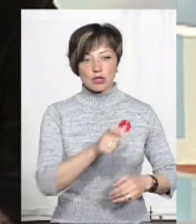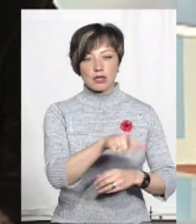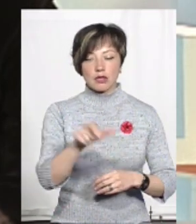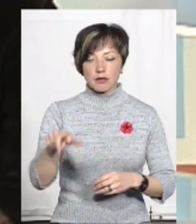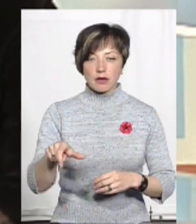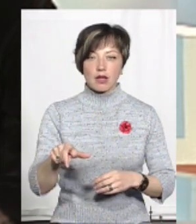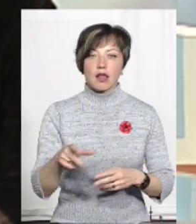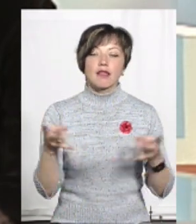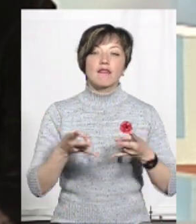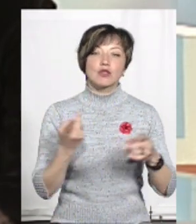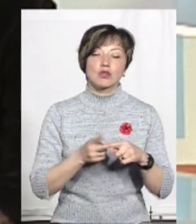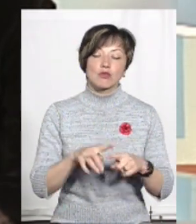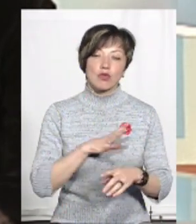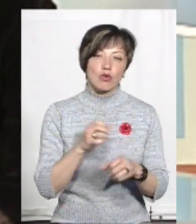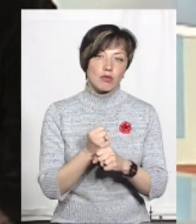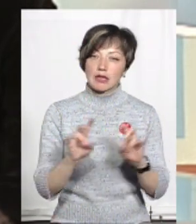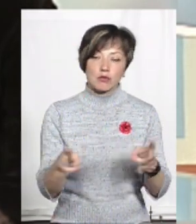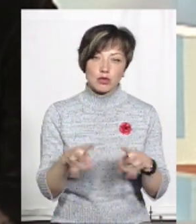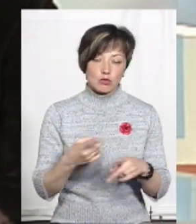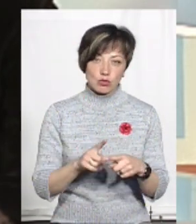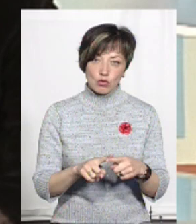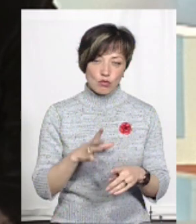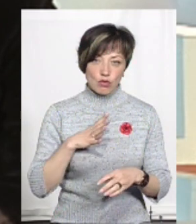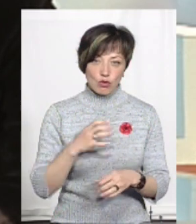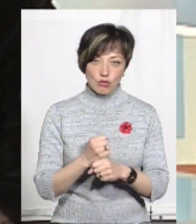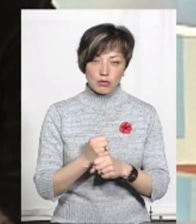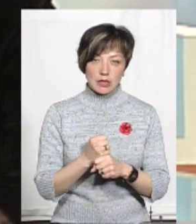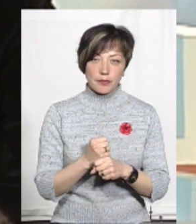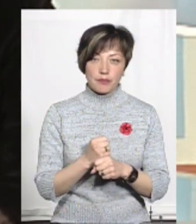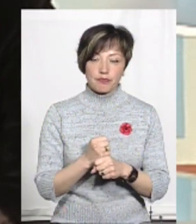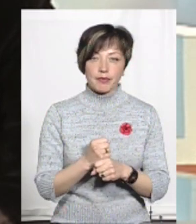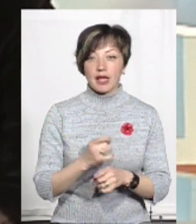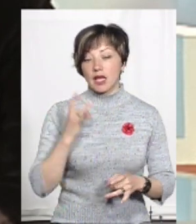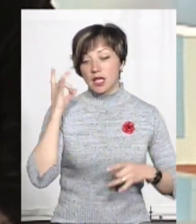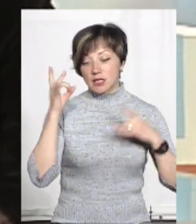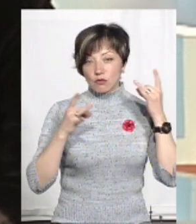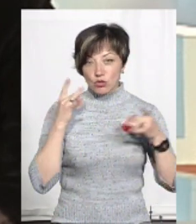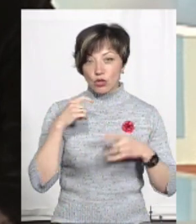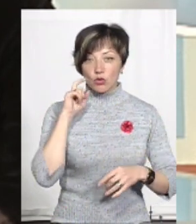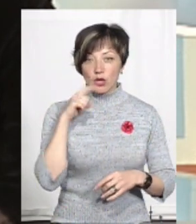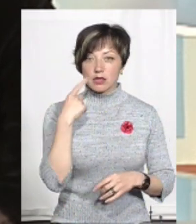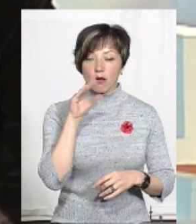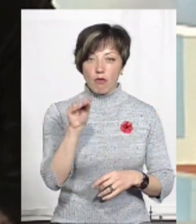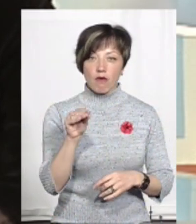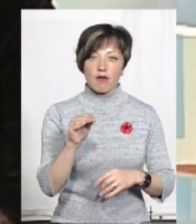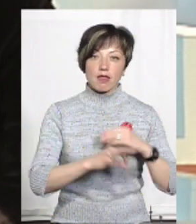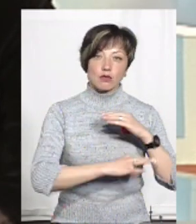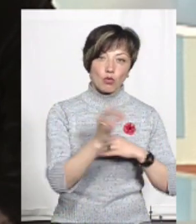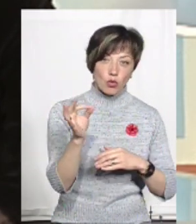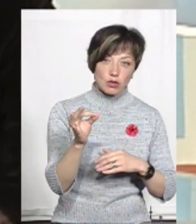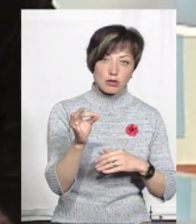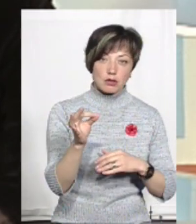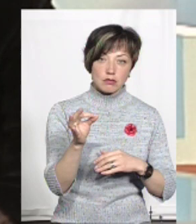Заходу. Навіщо це було робити? Не потрібно цього було. Звучить українська мова на